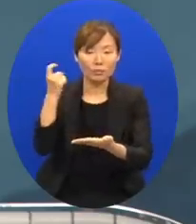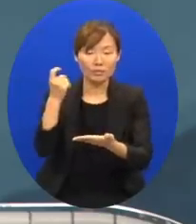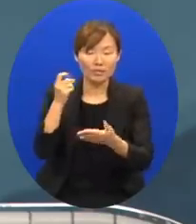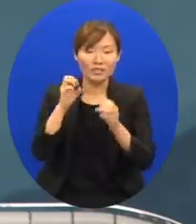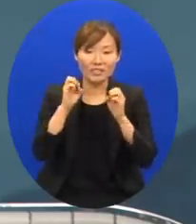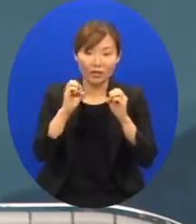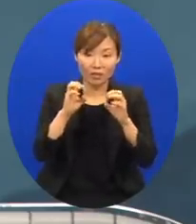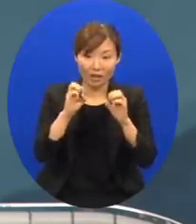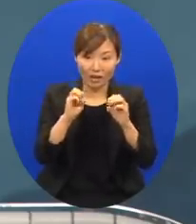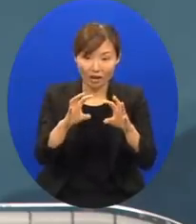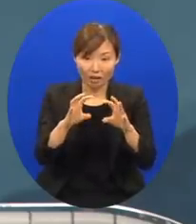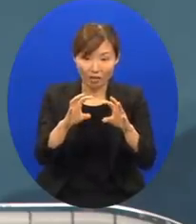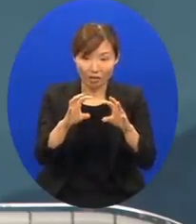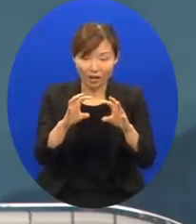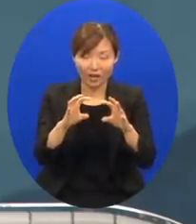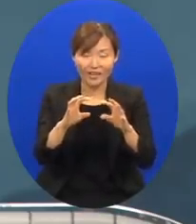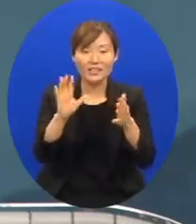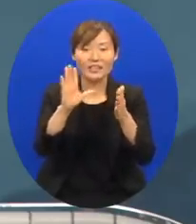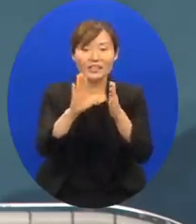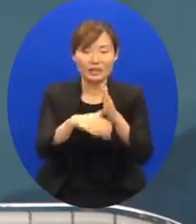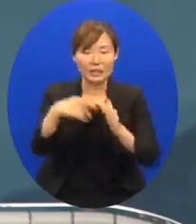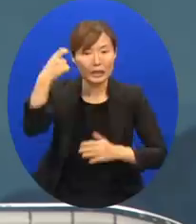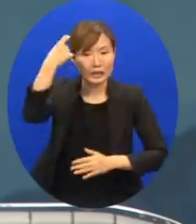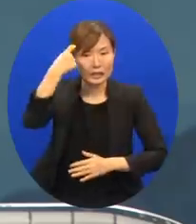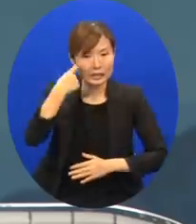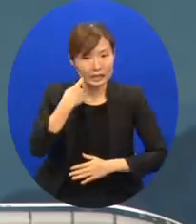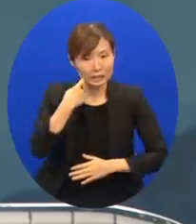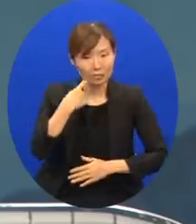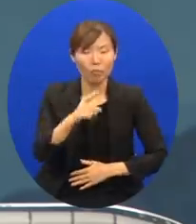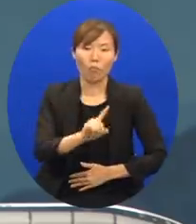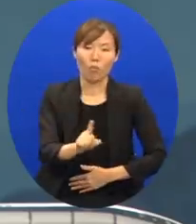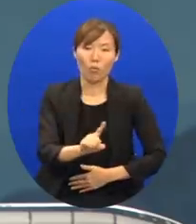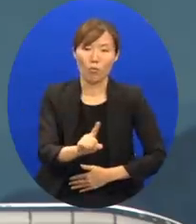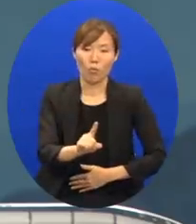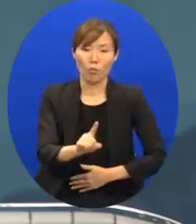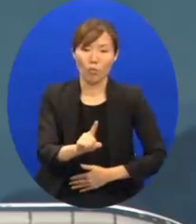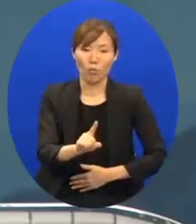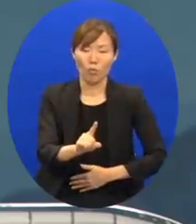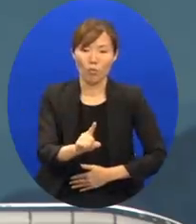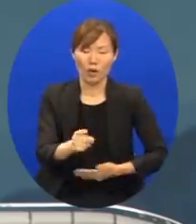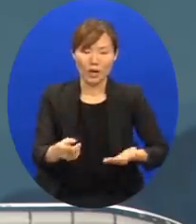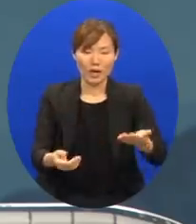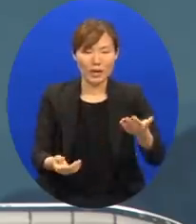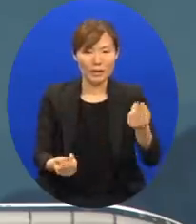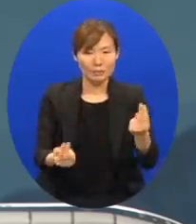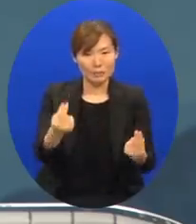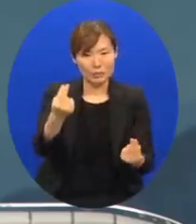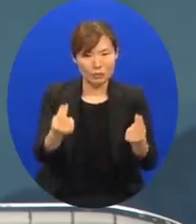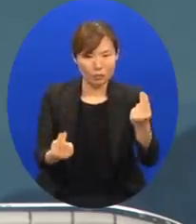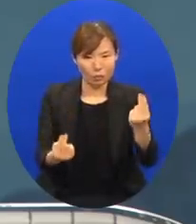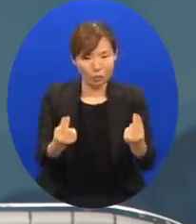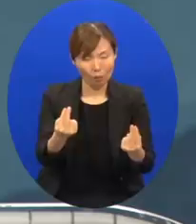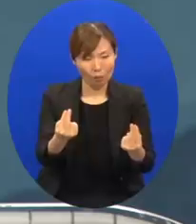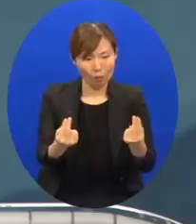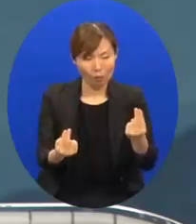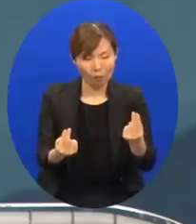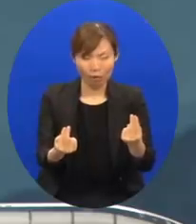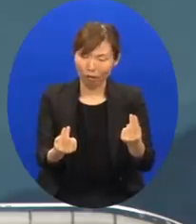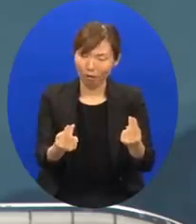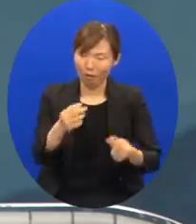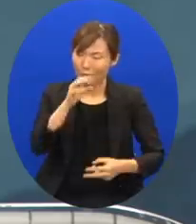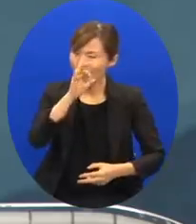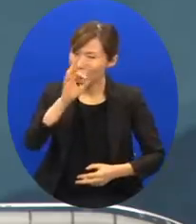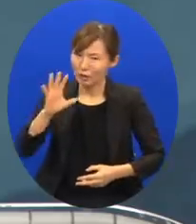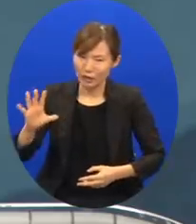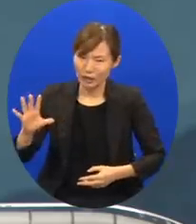여러분은 어떤 느낌이 있겠습니까 그 느낌과 비교할 수 없는 두려움을 사도 바울이